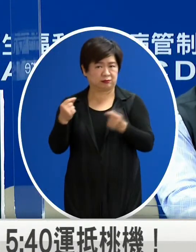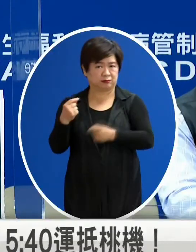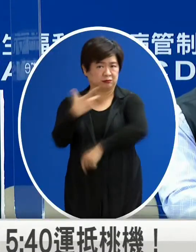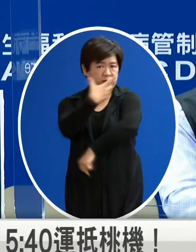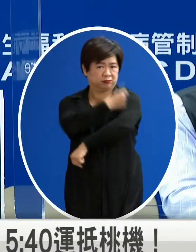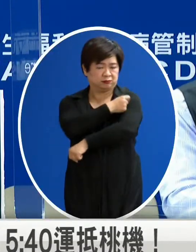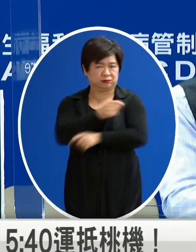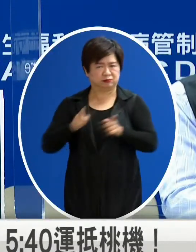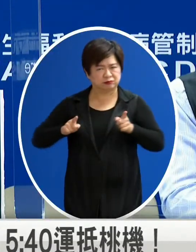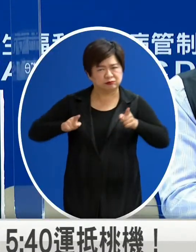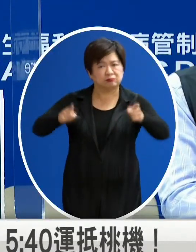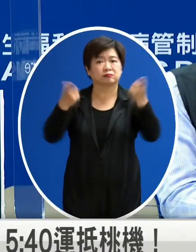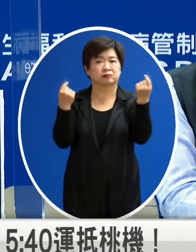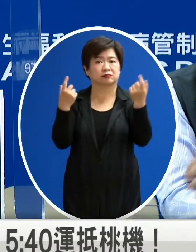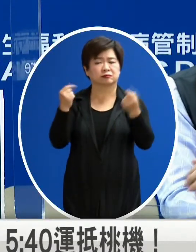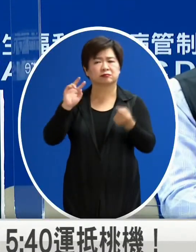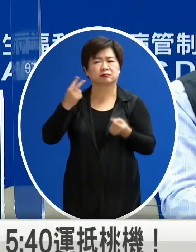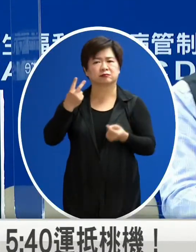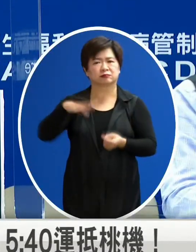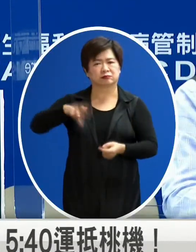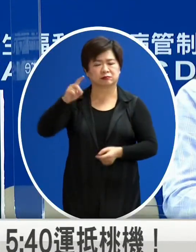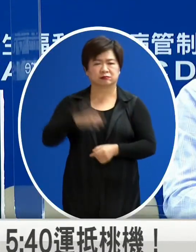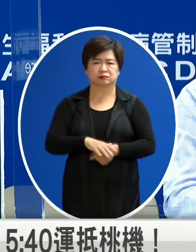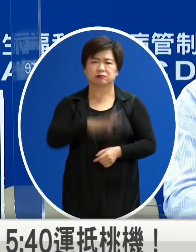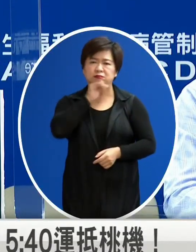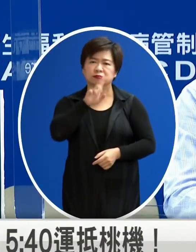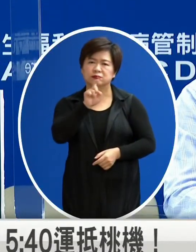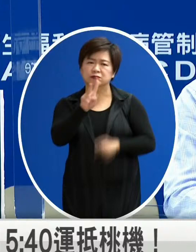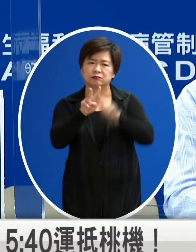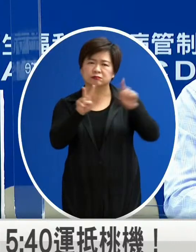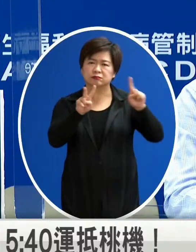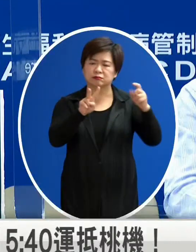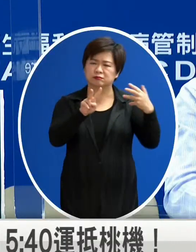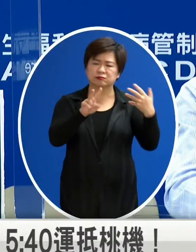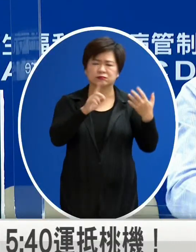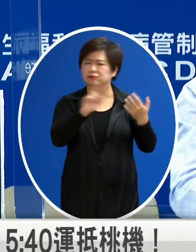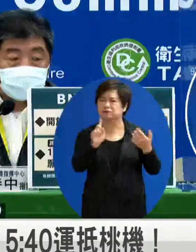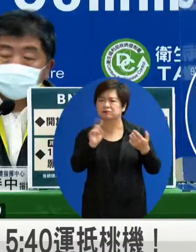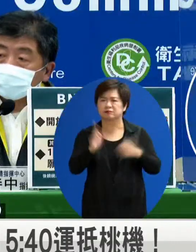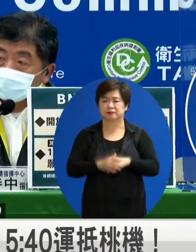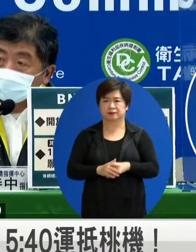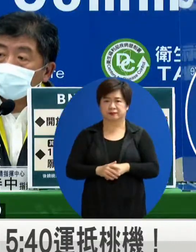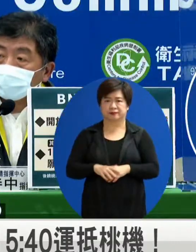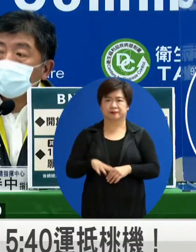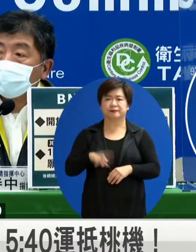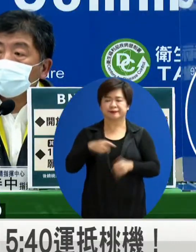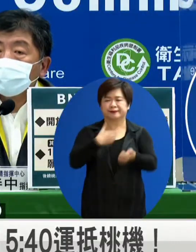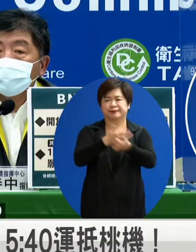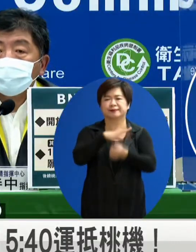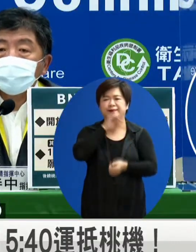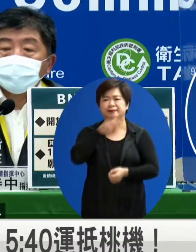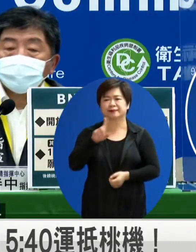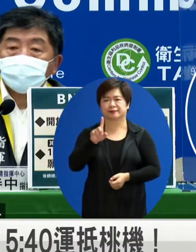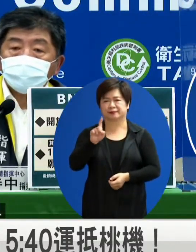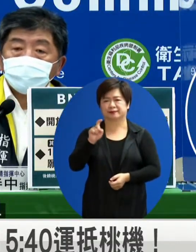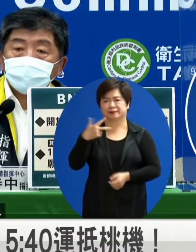先打12到17，然后打完了再打18到22？ 会先是17到12。